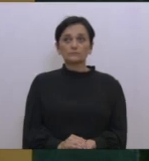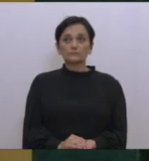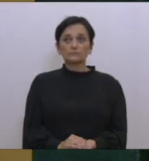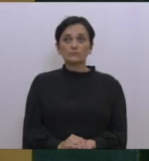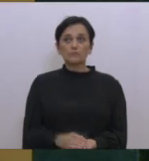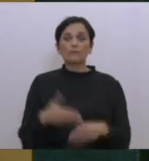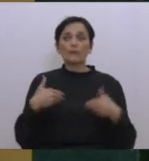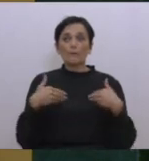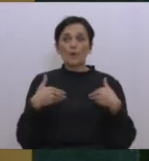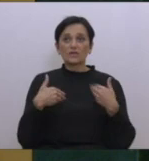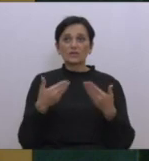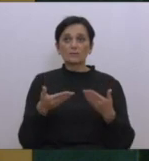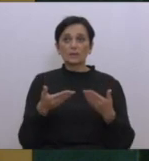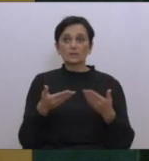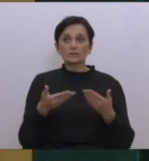Მოგესალმებით.